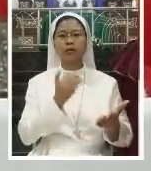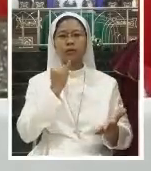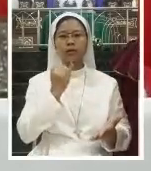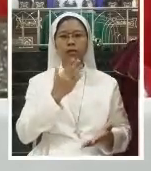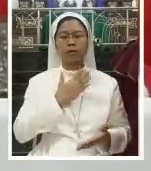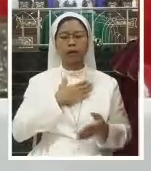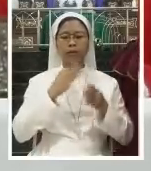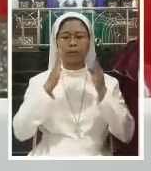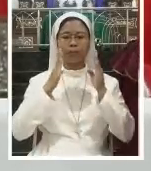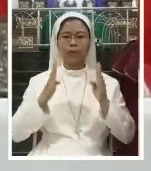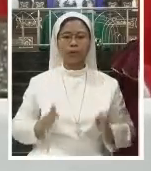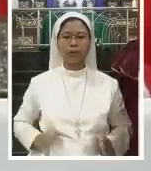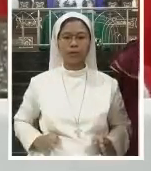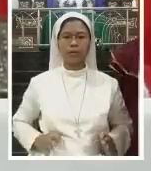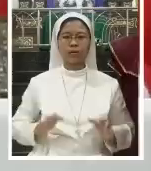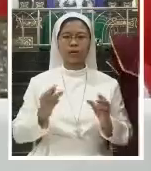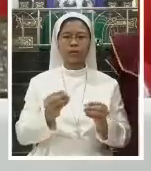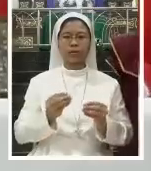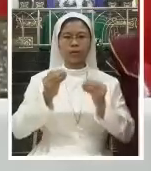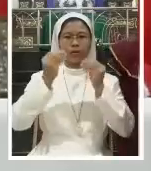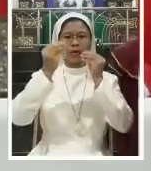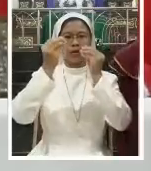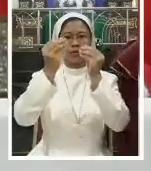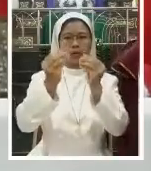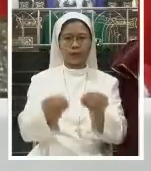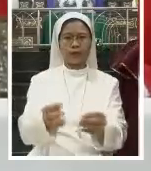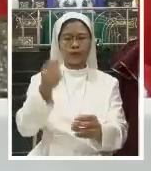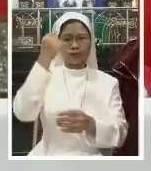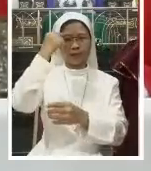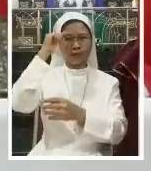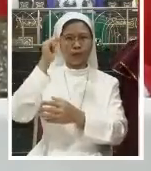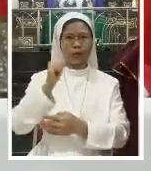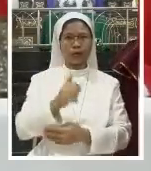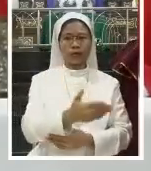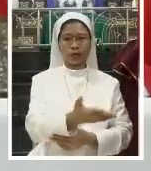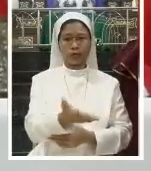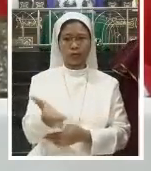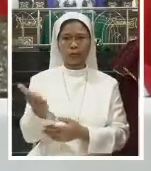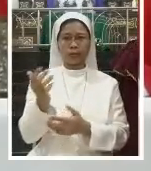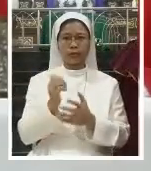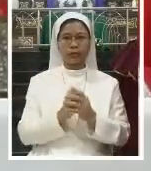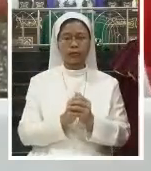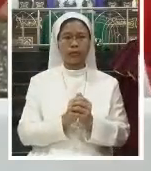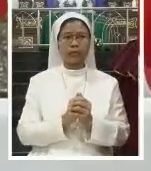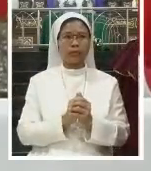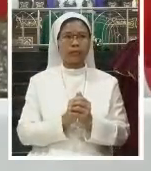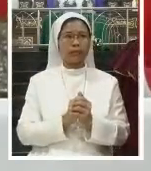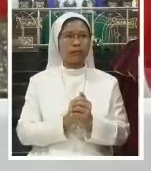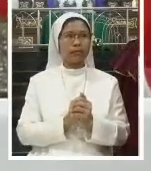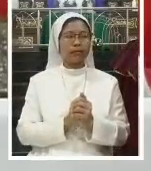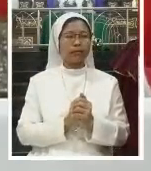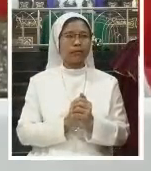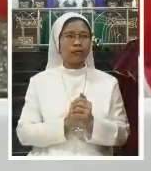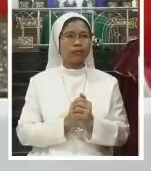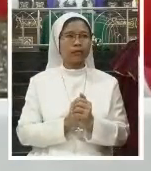sakuyang hawak na idodolot para sa indo.